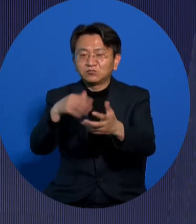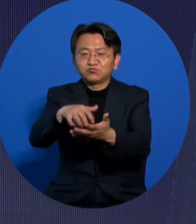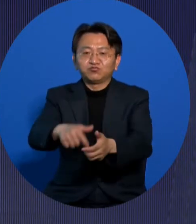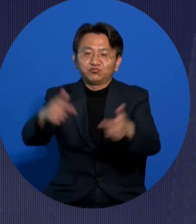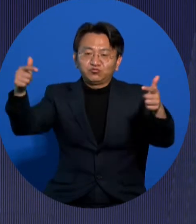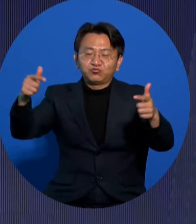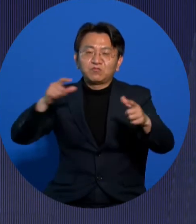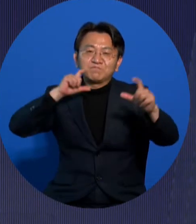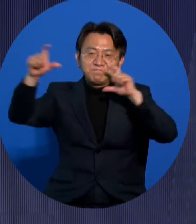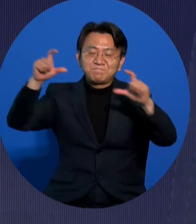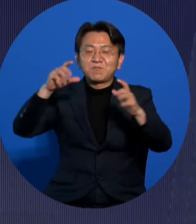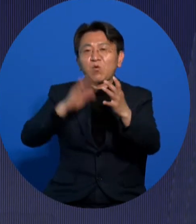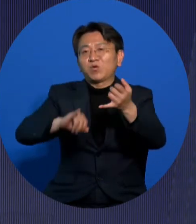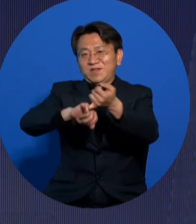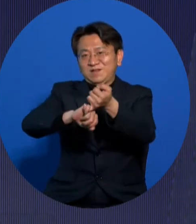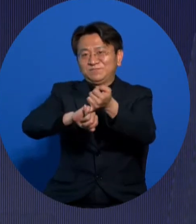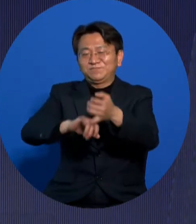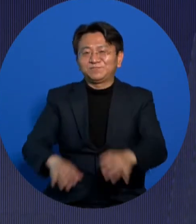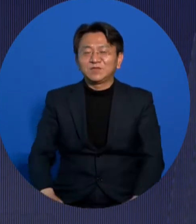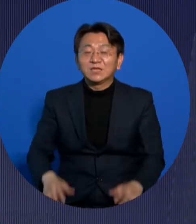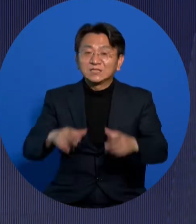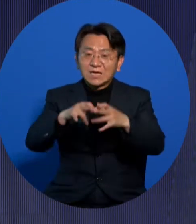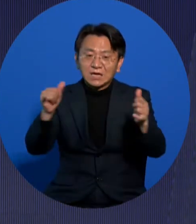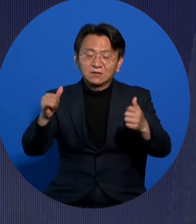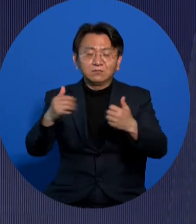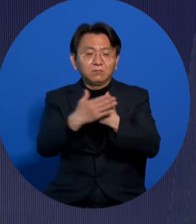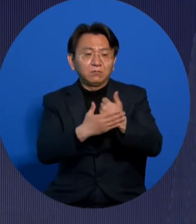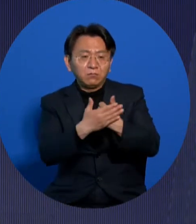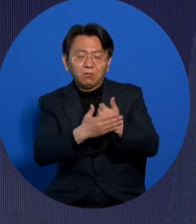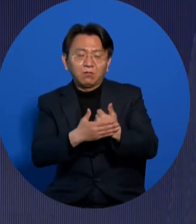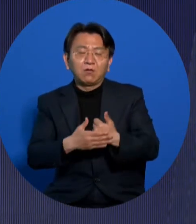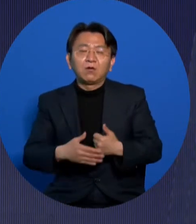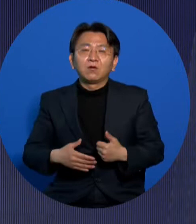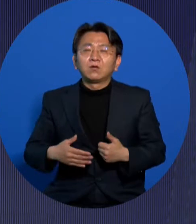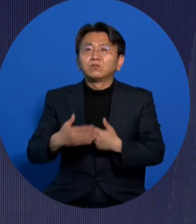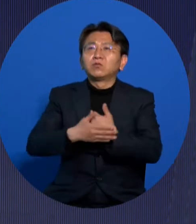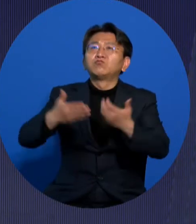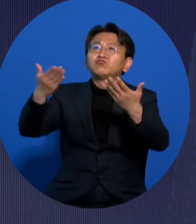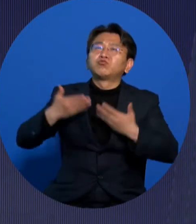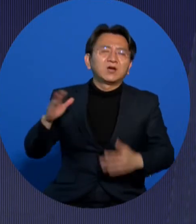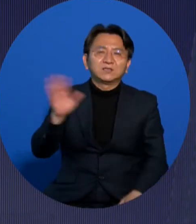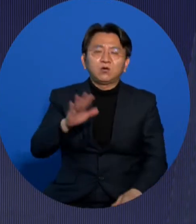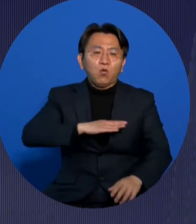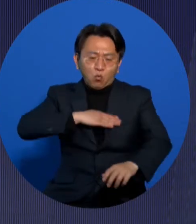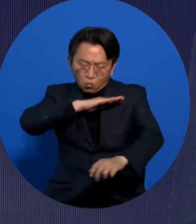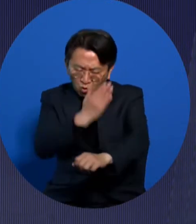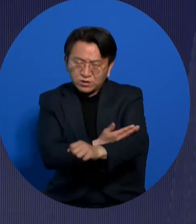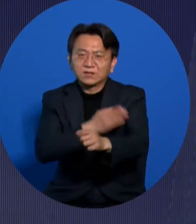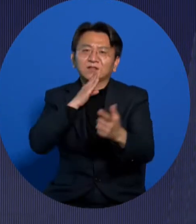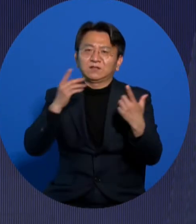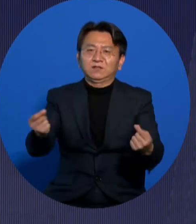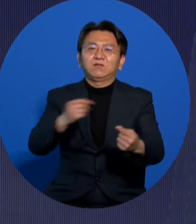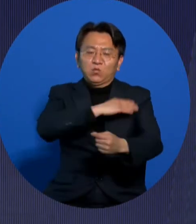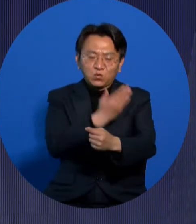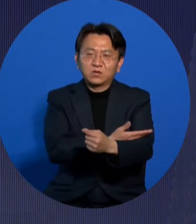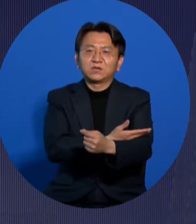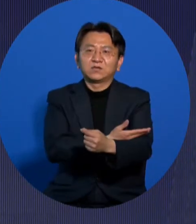시혜가 아닌 권리입니다. 사회적 약자인 장애인이 보편적 권리를 누리지 못하는